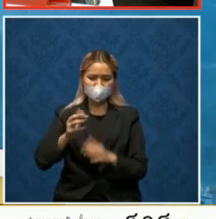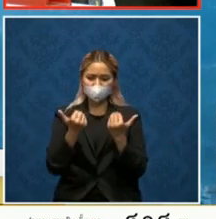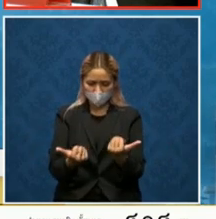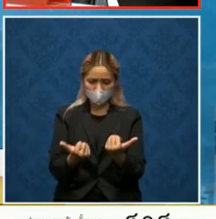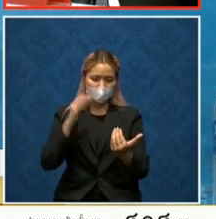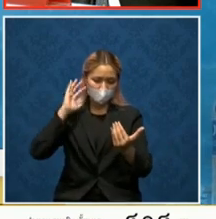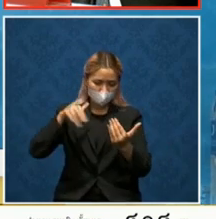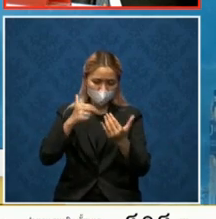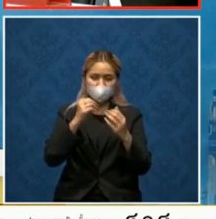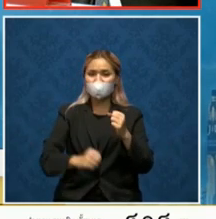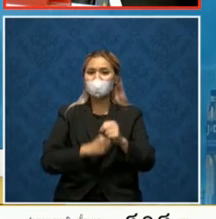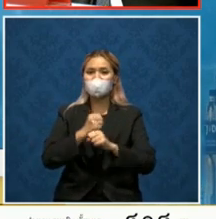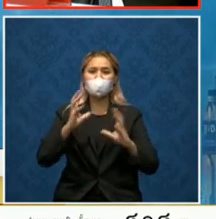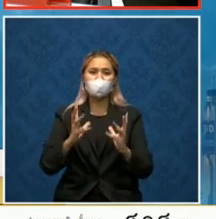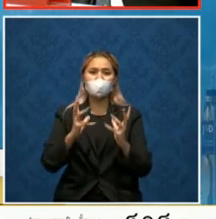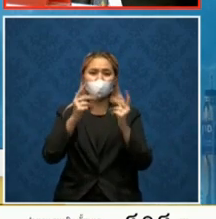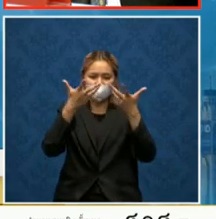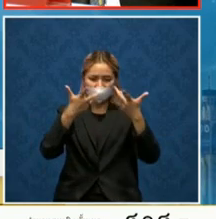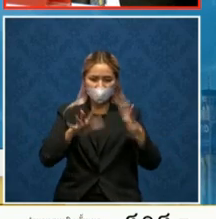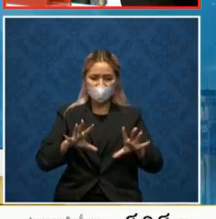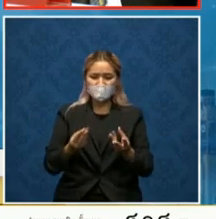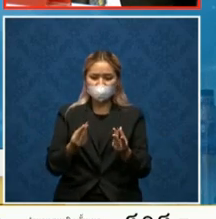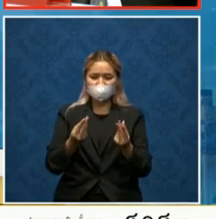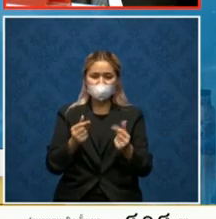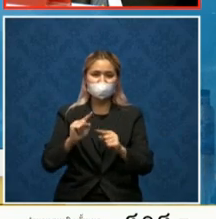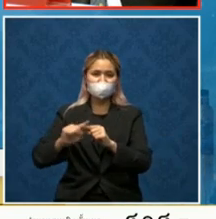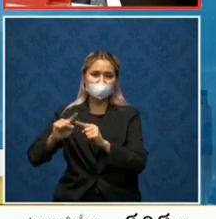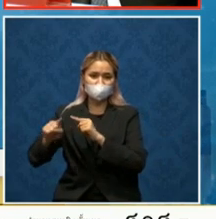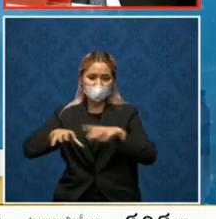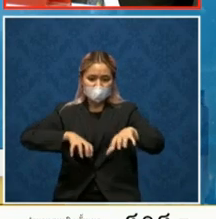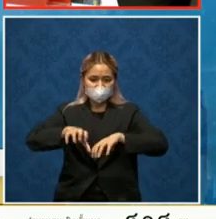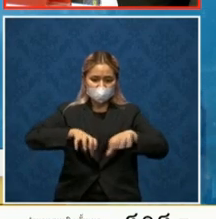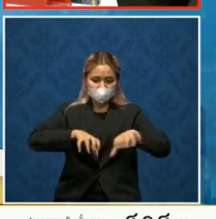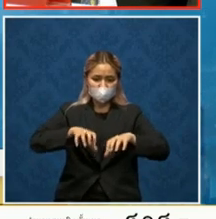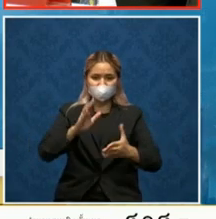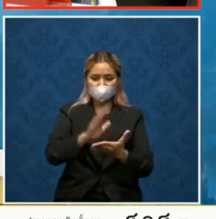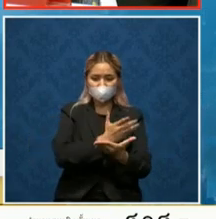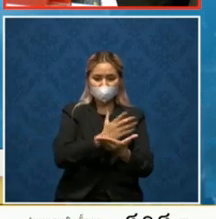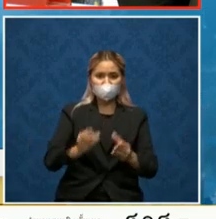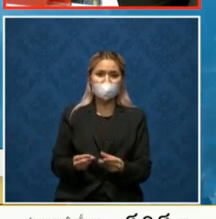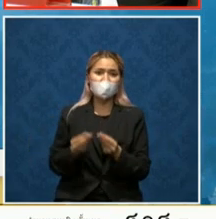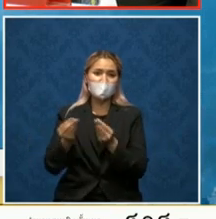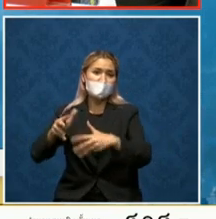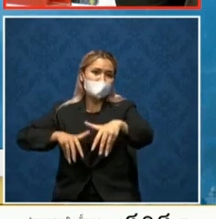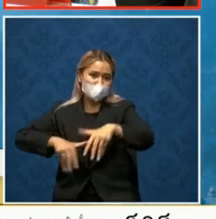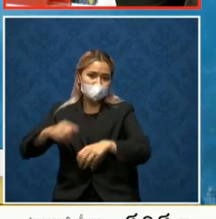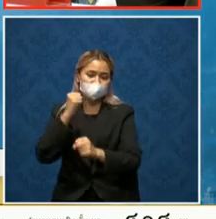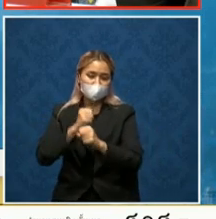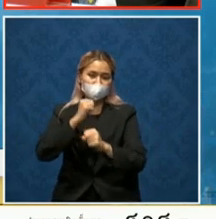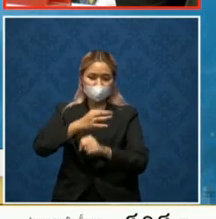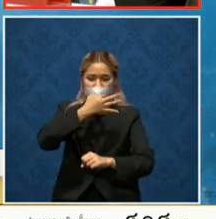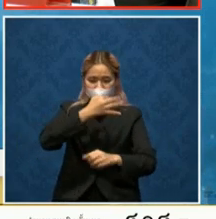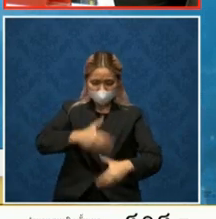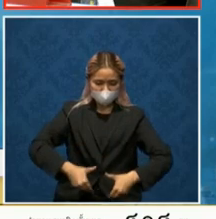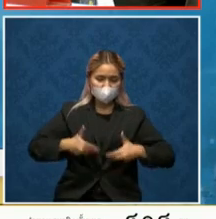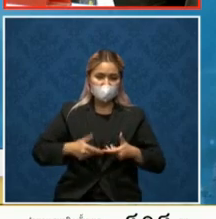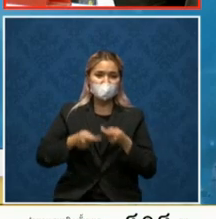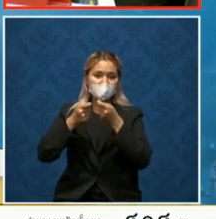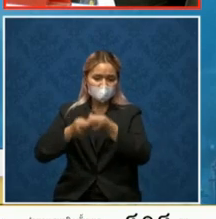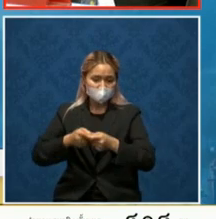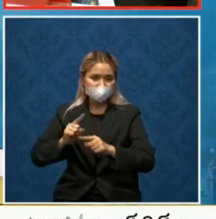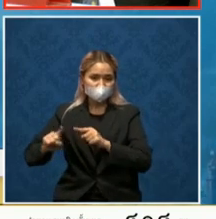เอาโอกาสนั้นมาให้กับคนจนบ้างโดยการจัดสรรที่ดินให้กับประชาชนวันนี้